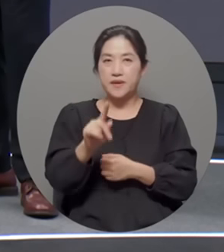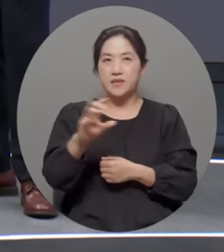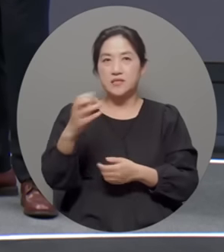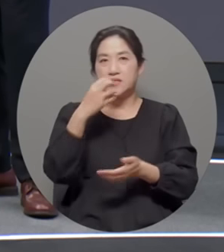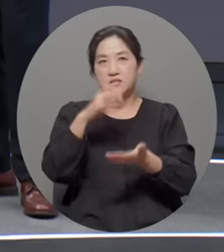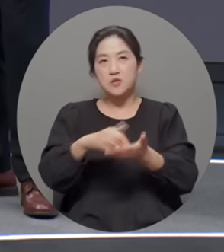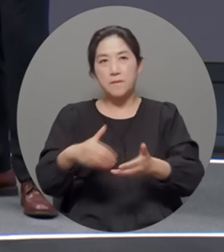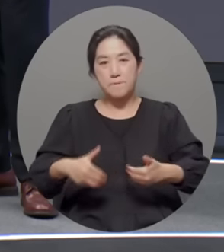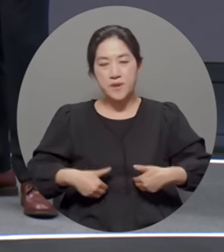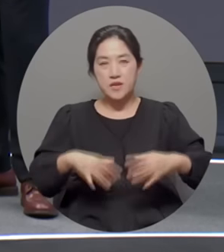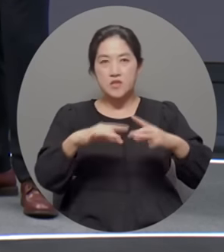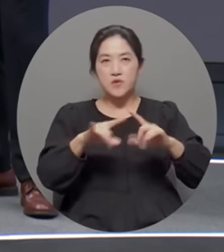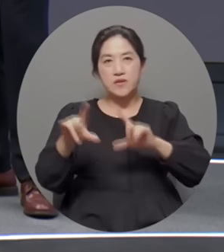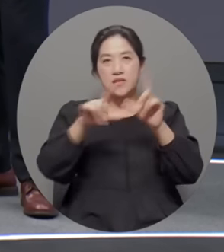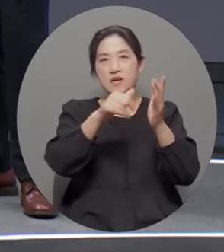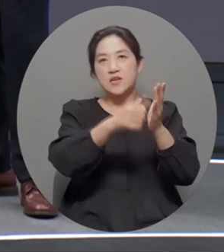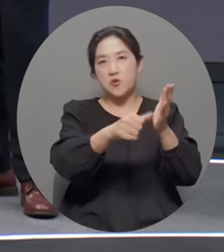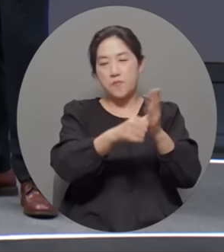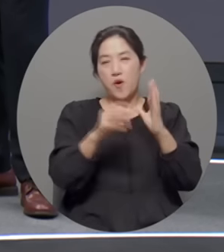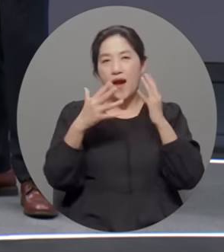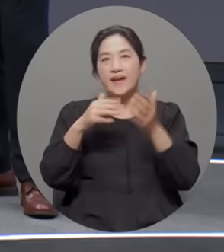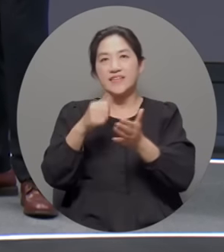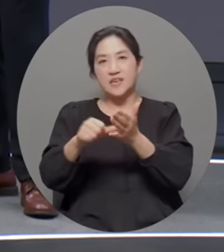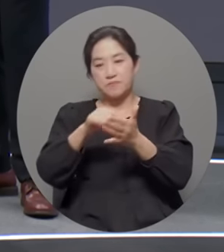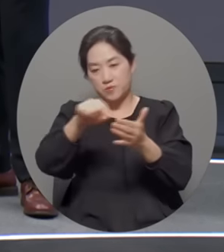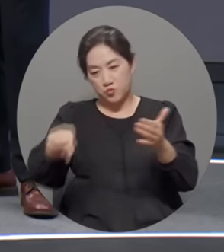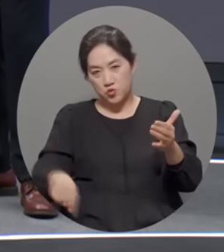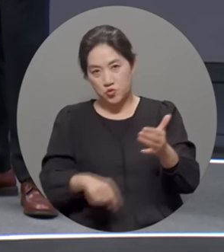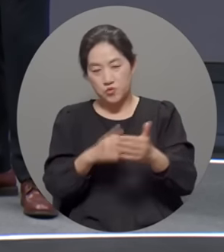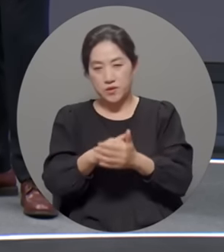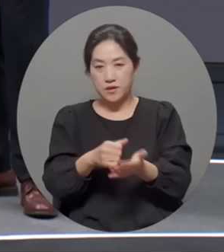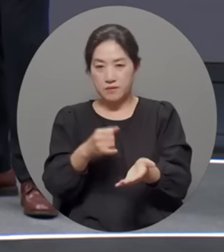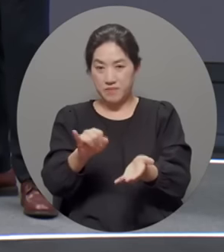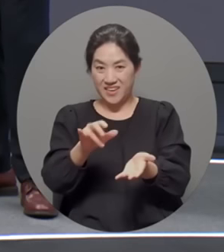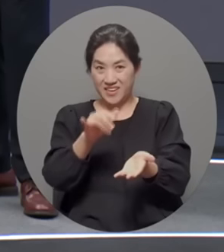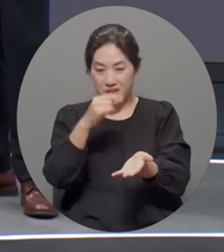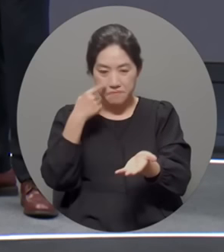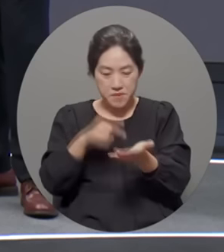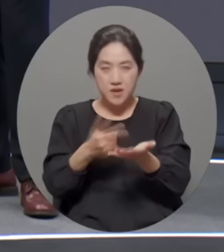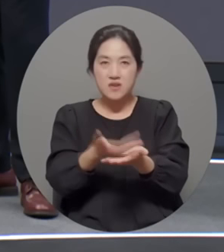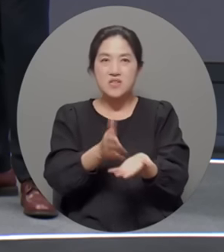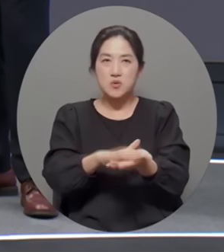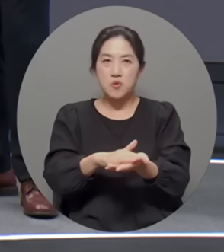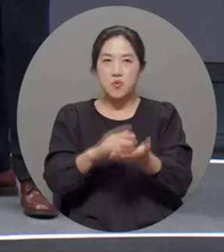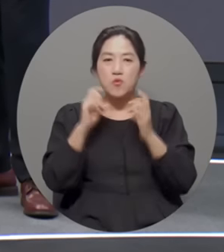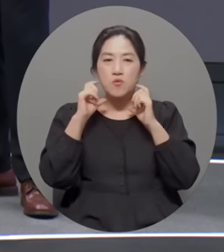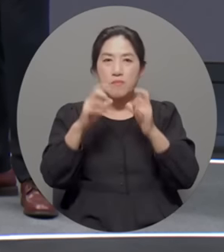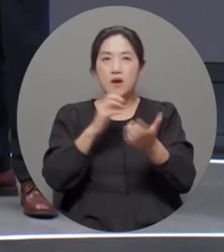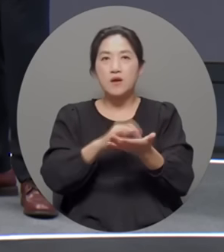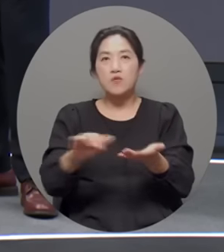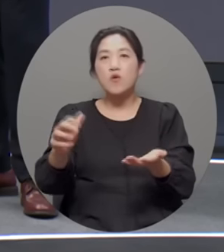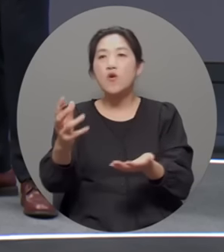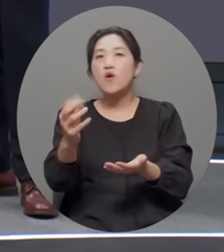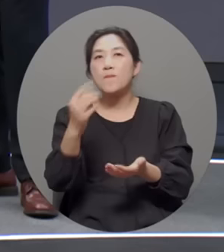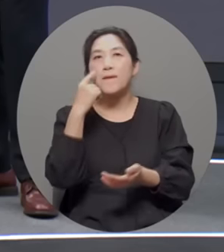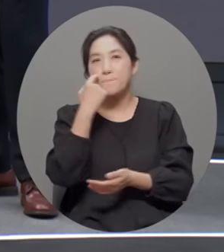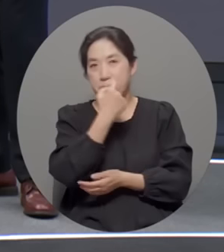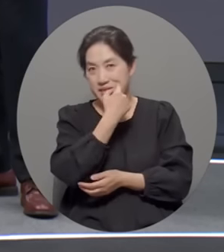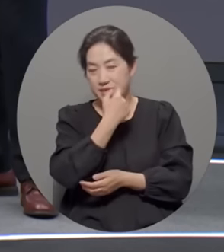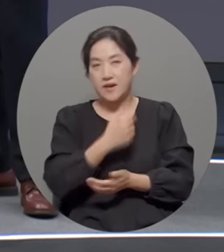필요한 전기 생활용품, 어린이 제품들 가운데 이 결함이 발견돼 리콜에 들어간 품목은 얼마나 되는지 확인해